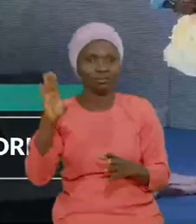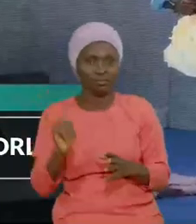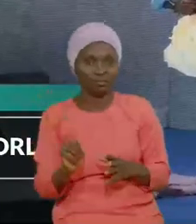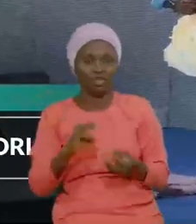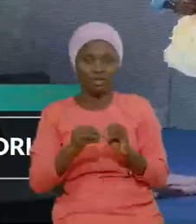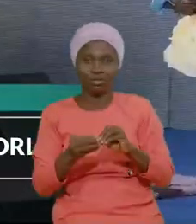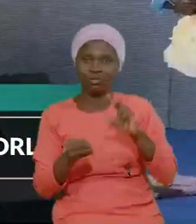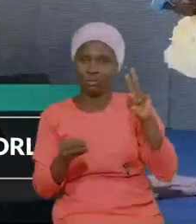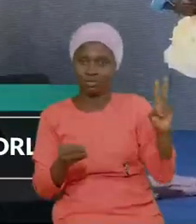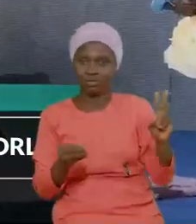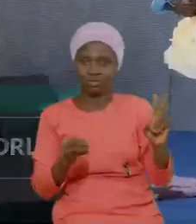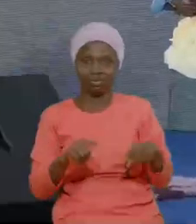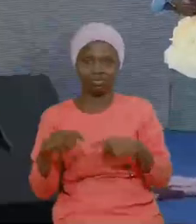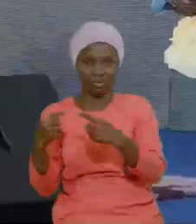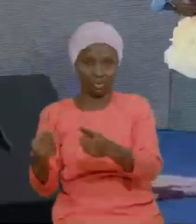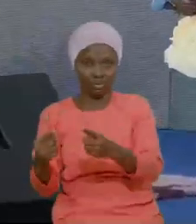Premièrement, la grâce.